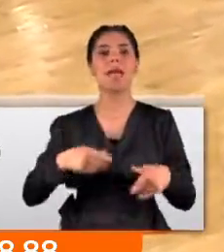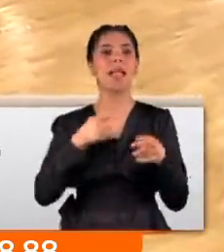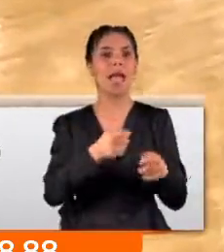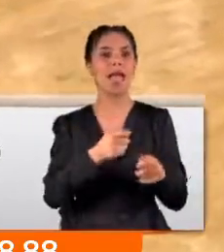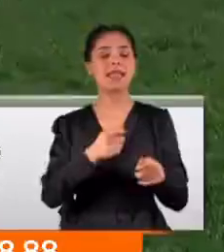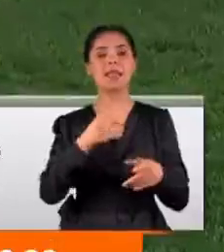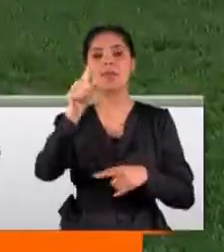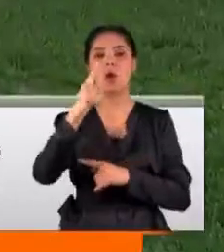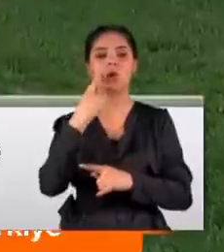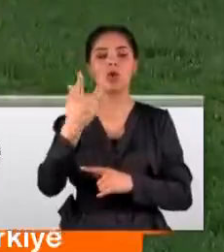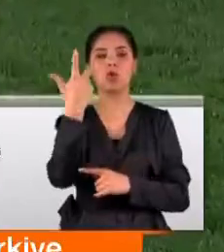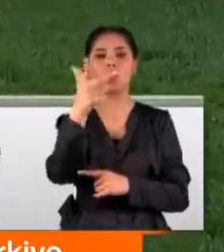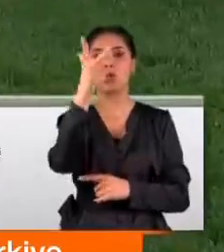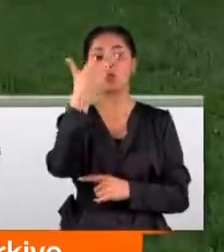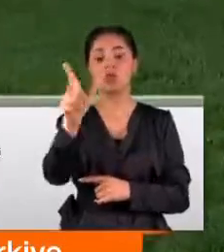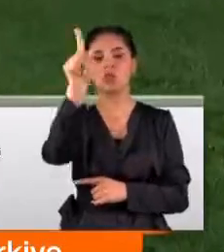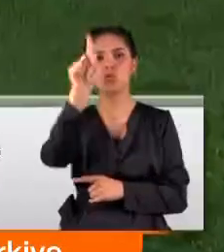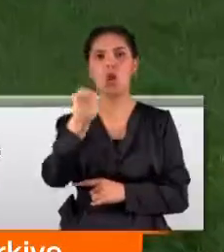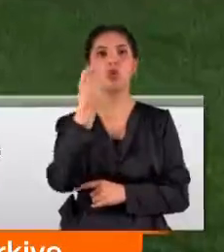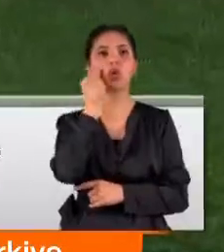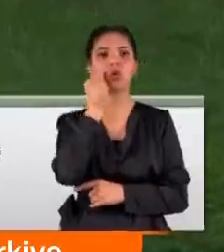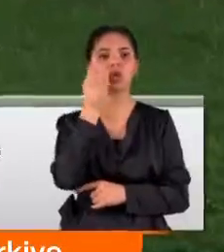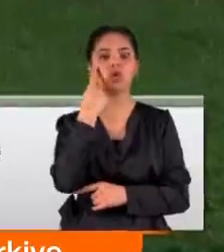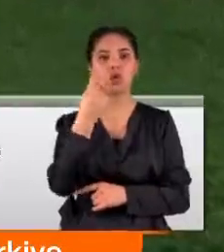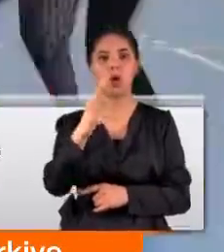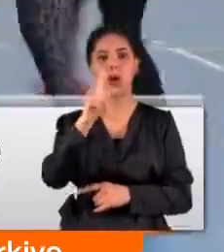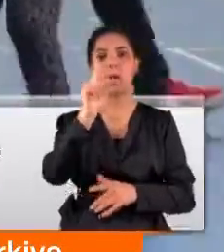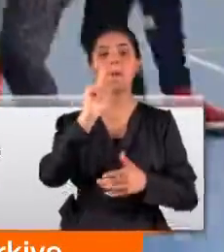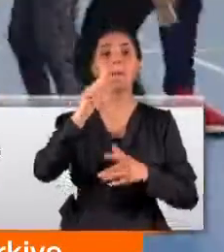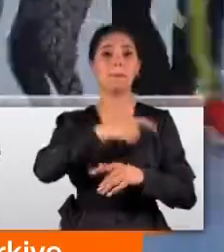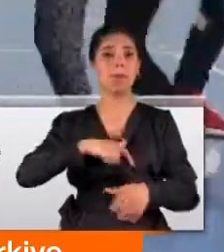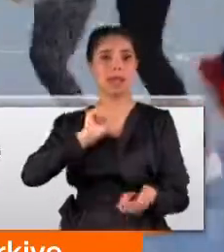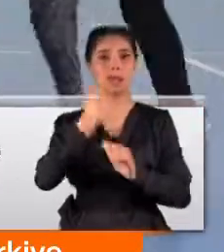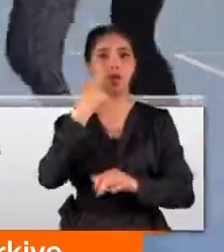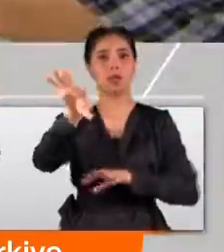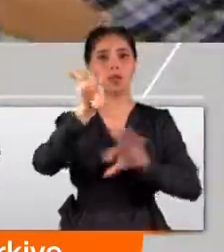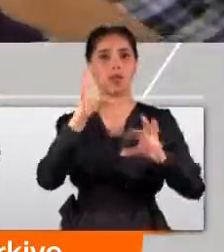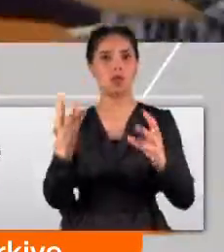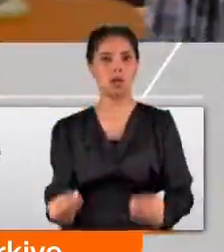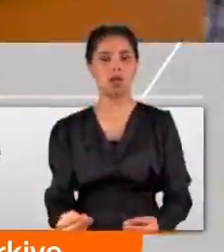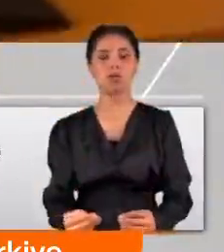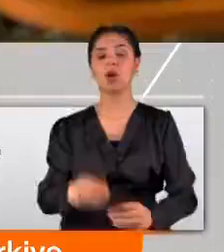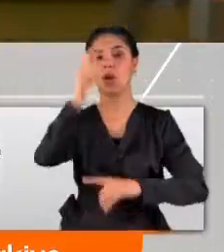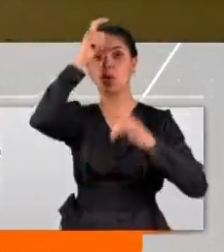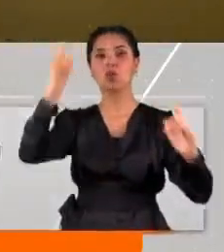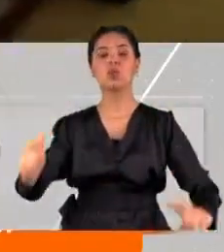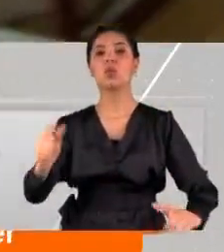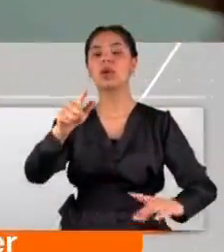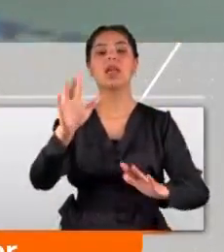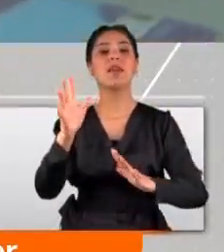ayrılan 319 kişilik kontenjanın 31'i ise milli sporcular arasından atanacak. Ülkemizdeki